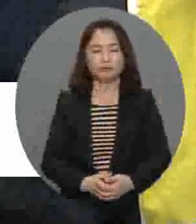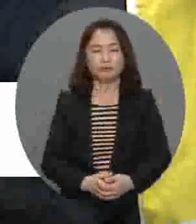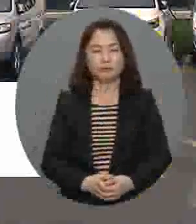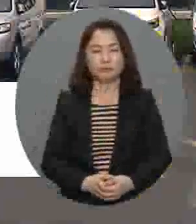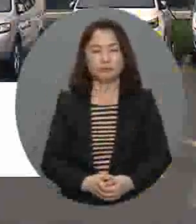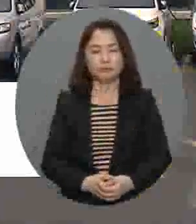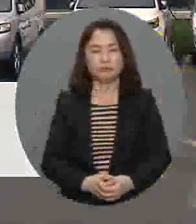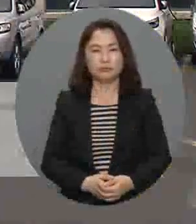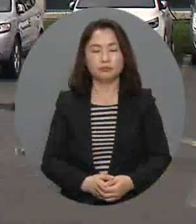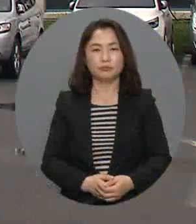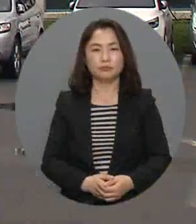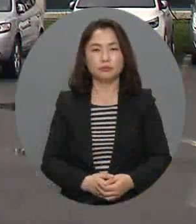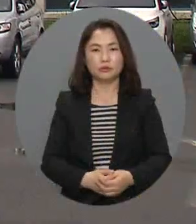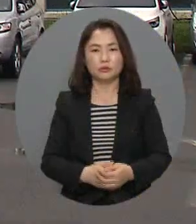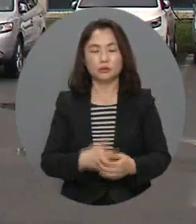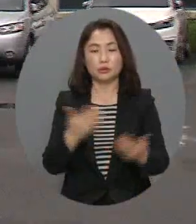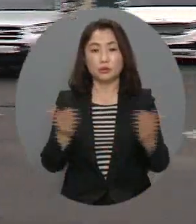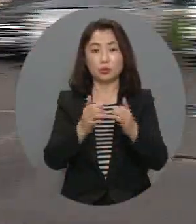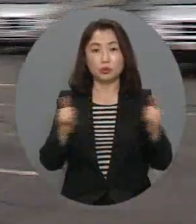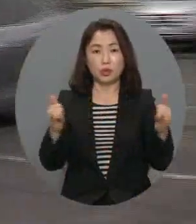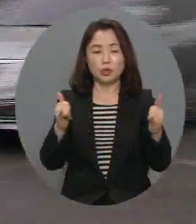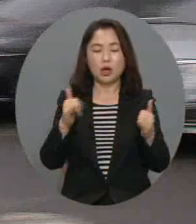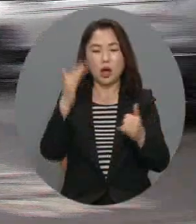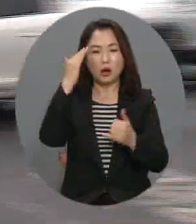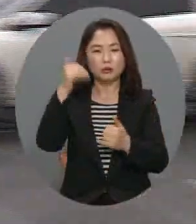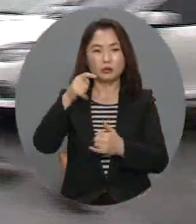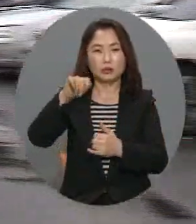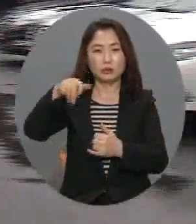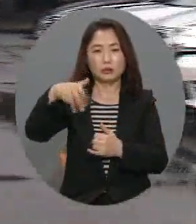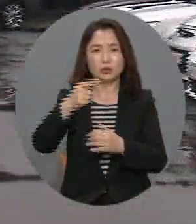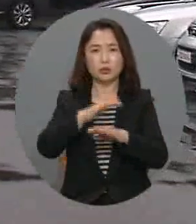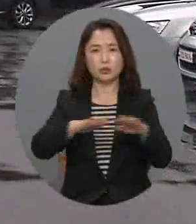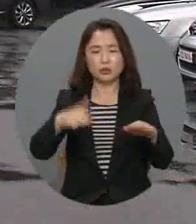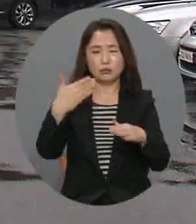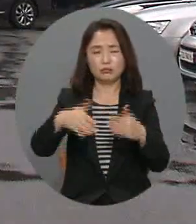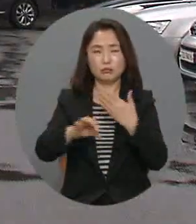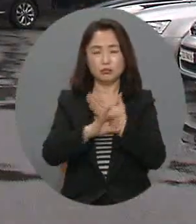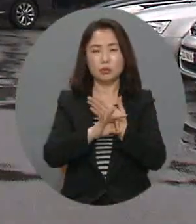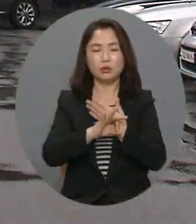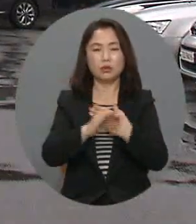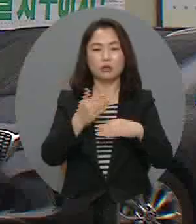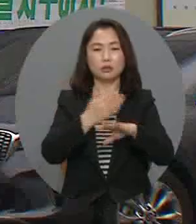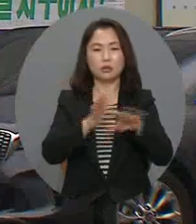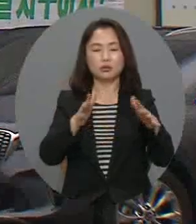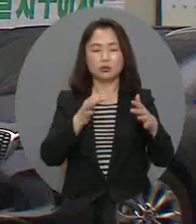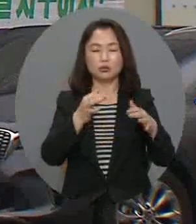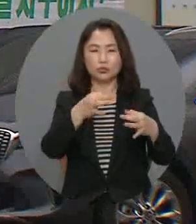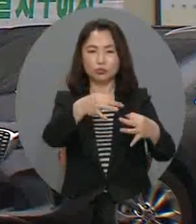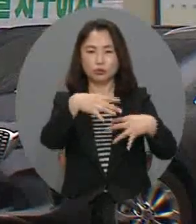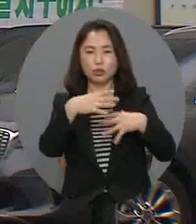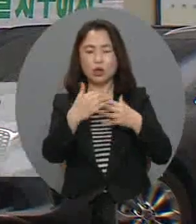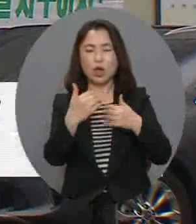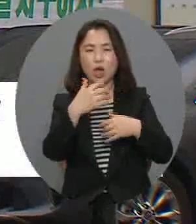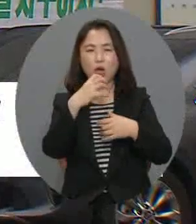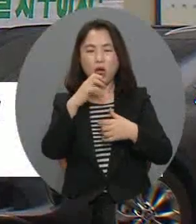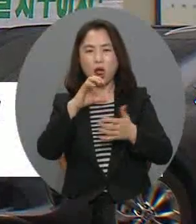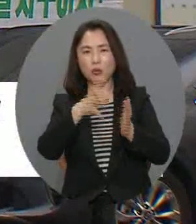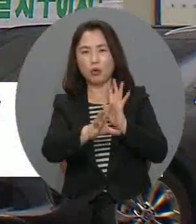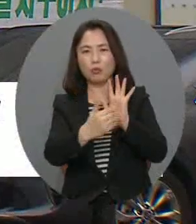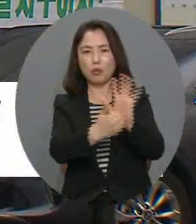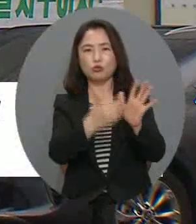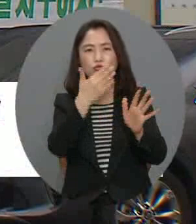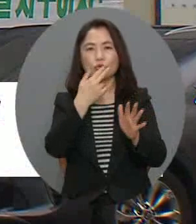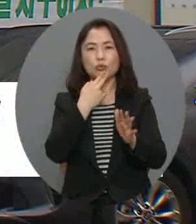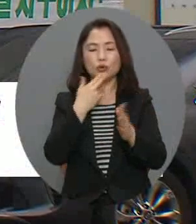처리하기로 했다. 지역 노동계는 한국KH 사태가 해결되지 않으면 해외 투기 자본의 횡포를 막을 수 없고